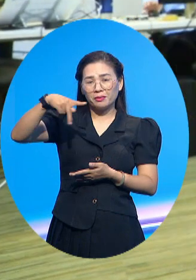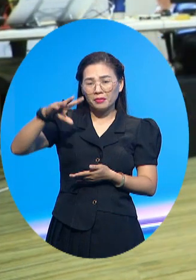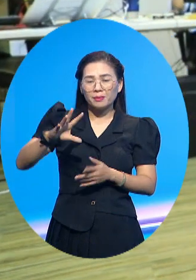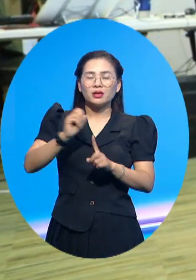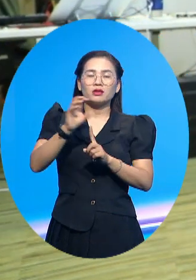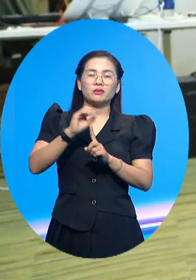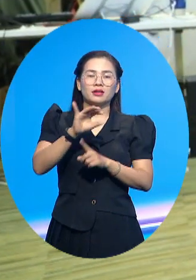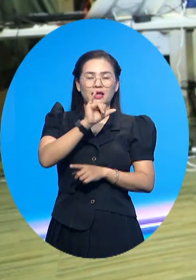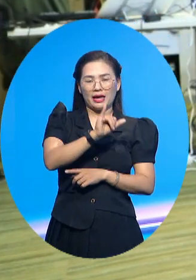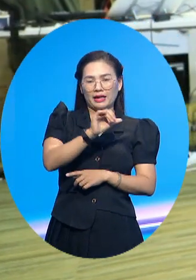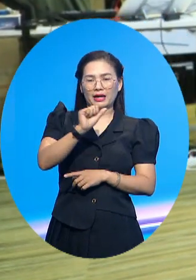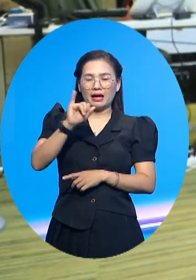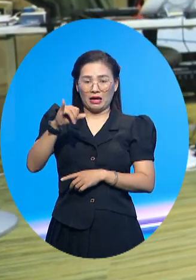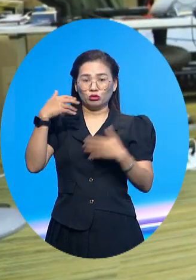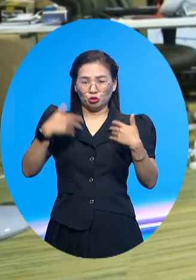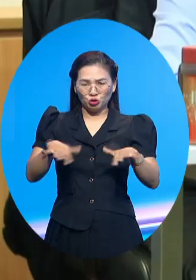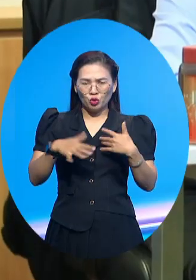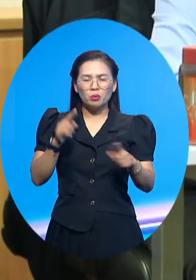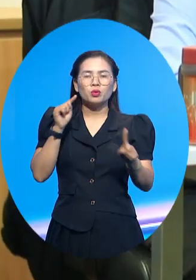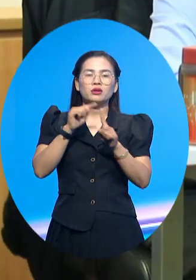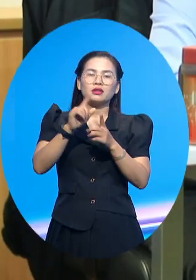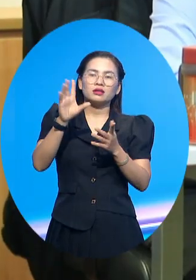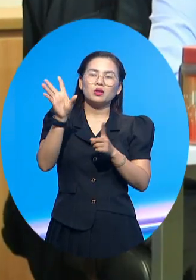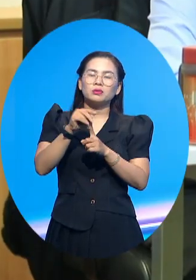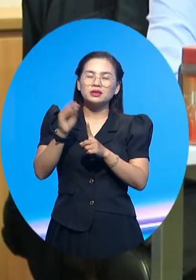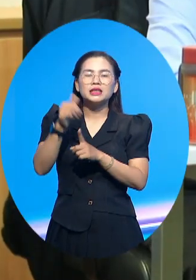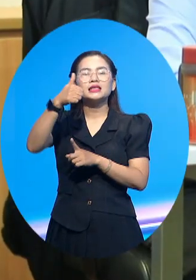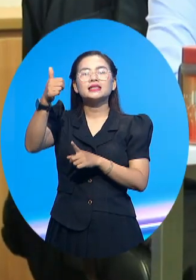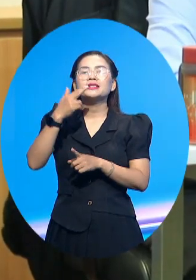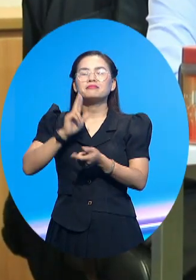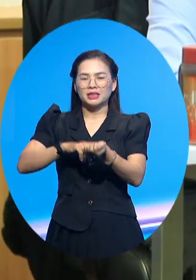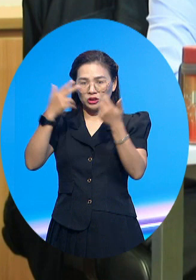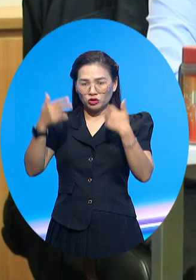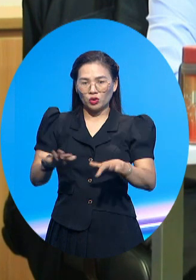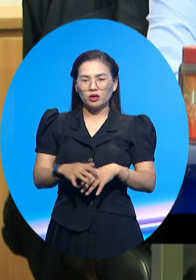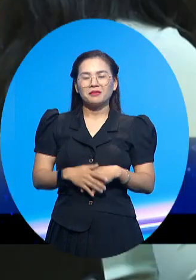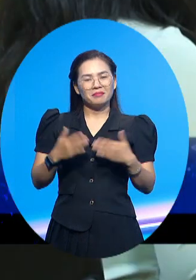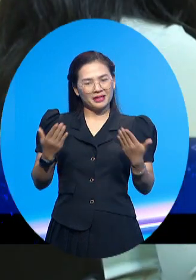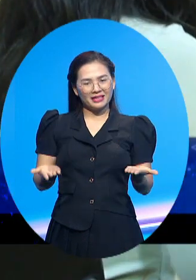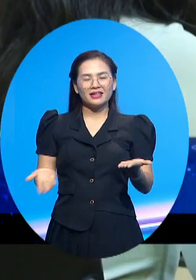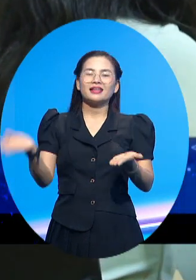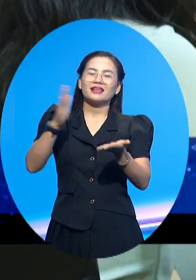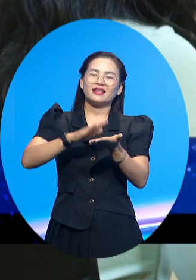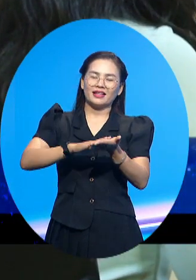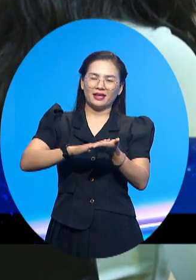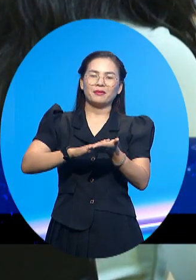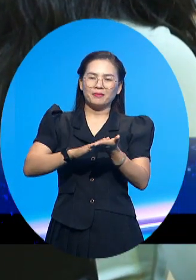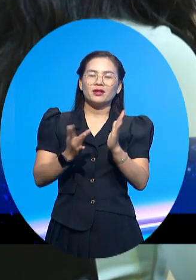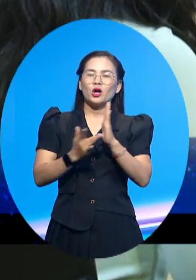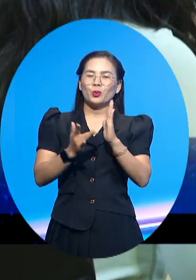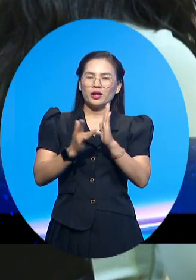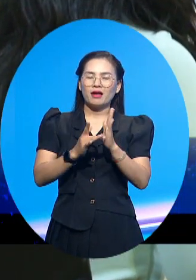viện SIS để phục vụ công tác lưu trữ thông tin người bệnh. Việc triển khai bệnh án điện tử vì vậy được xem như một bước tiến mới của bệnh